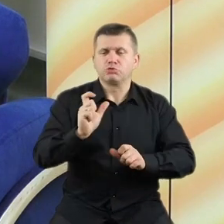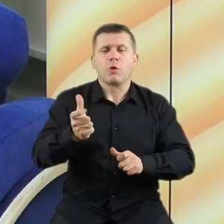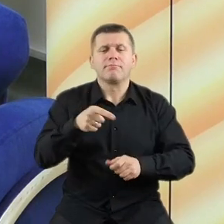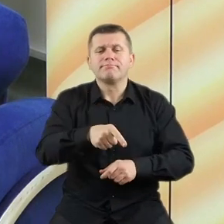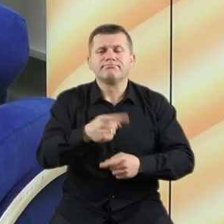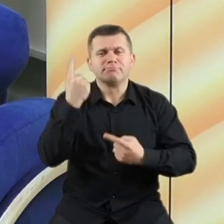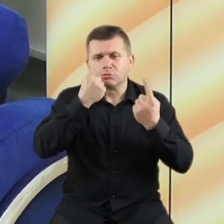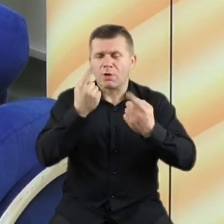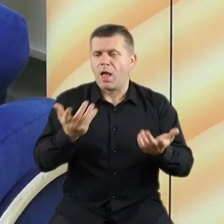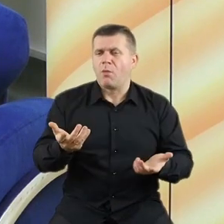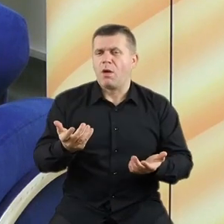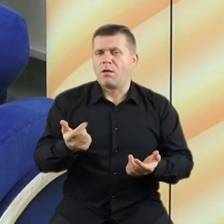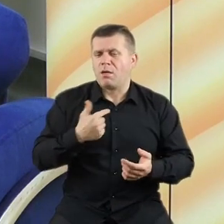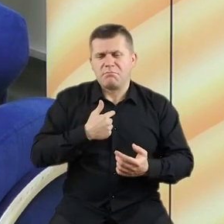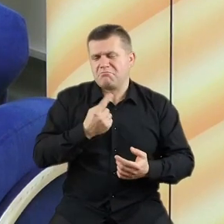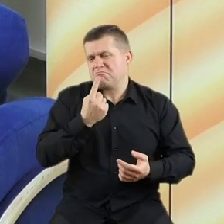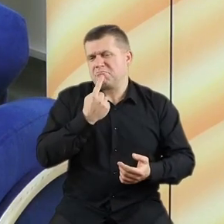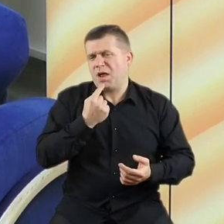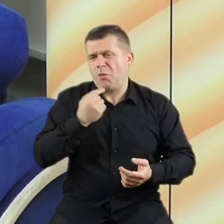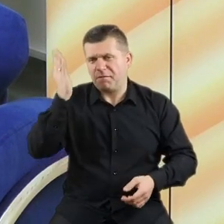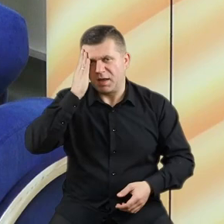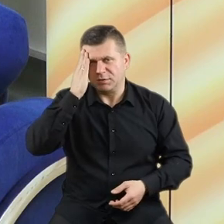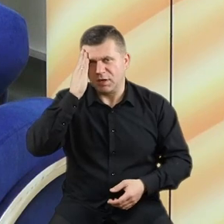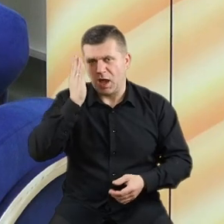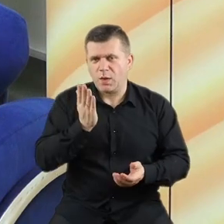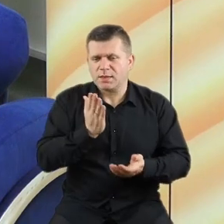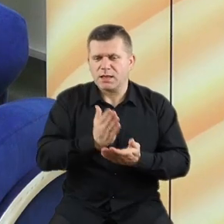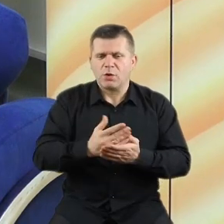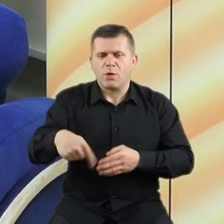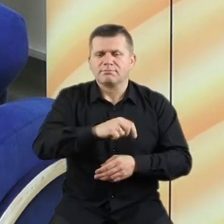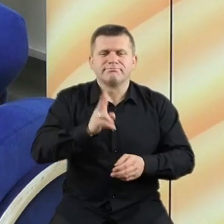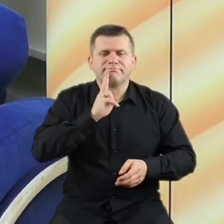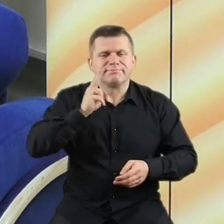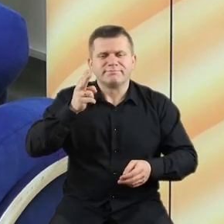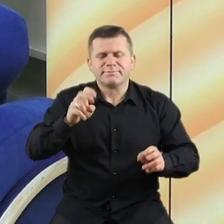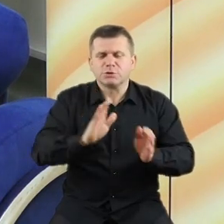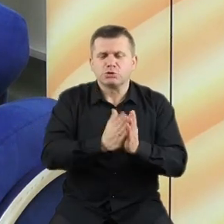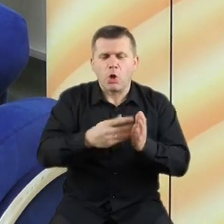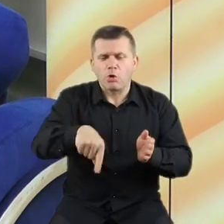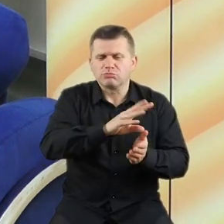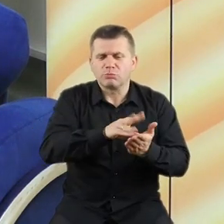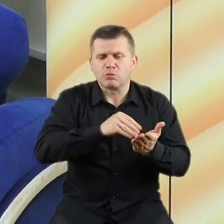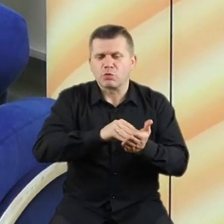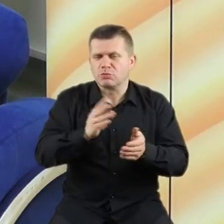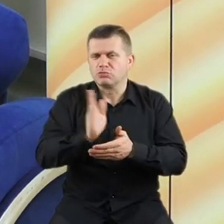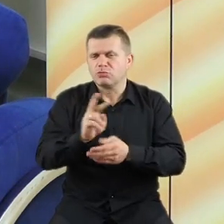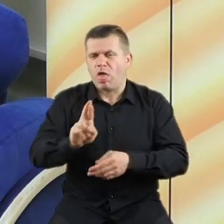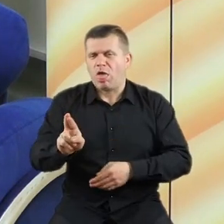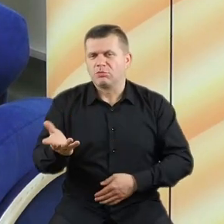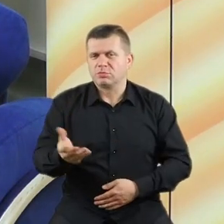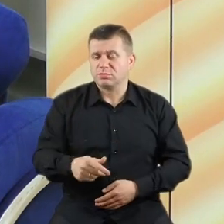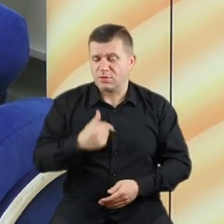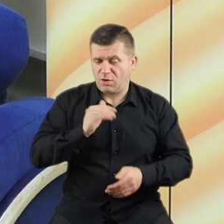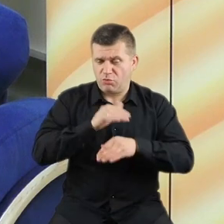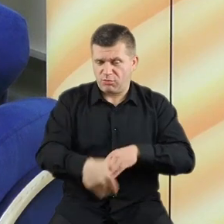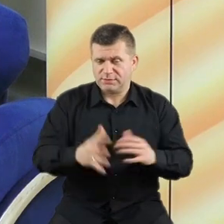45, co ja wiem o tym 45, to niewiele bym wiedziała poza jakimiś takimi stereotypowymi albo podręcznikowymi rzeczami.